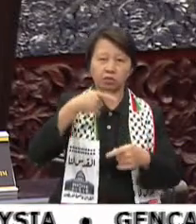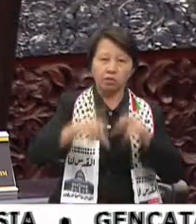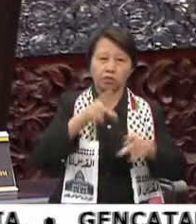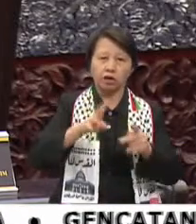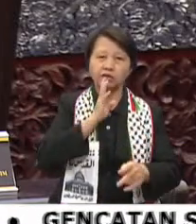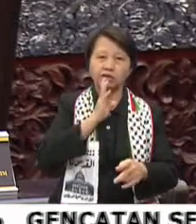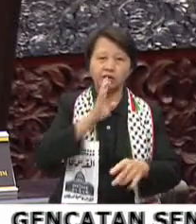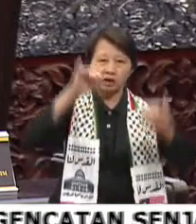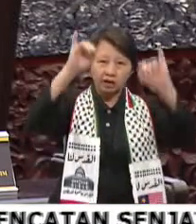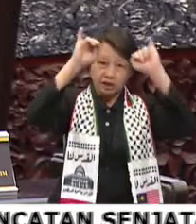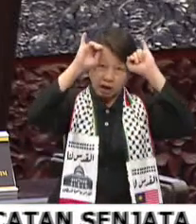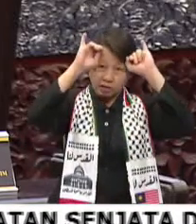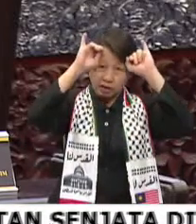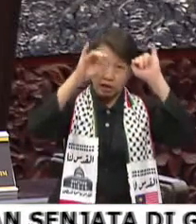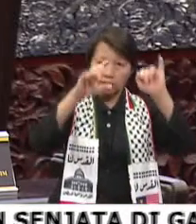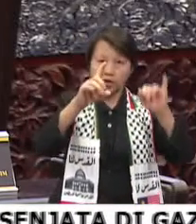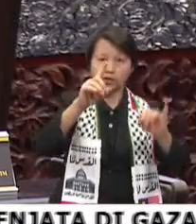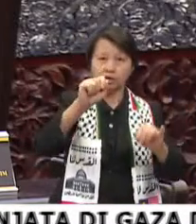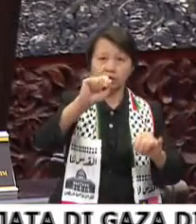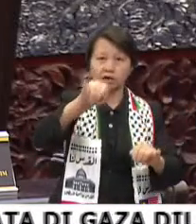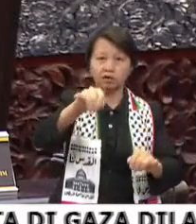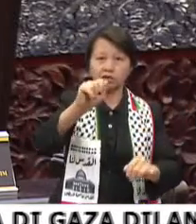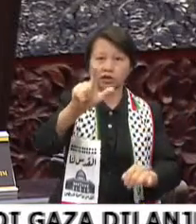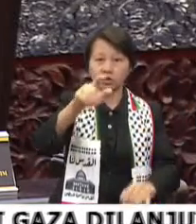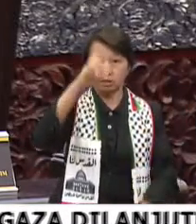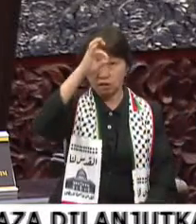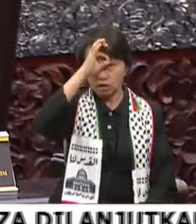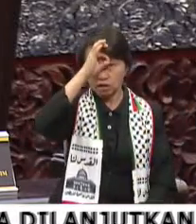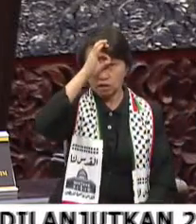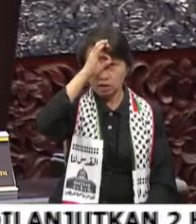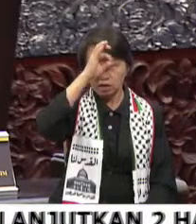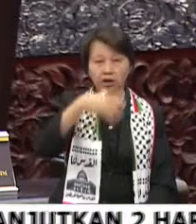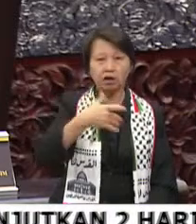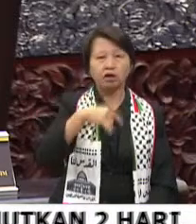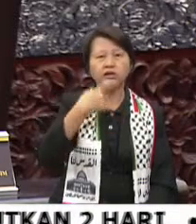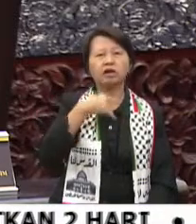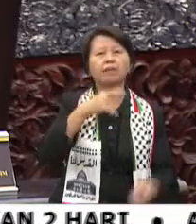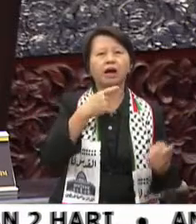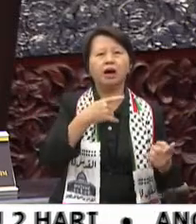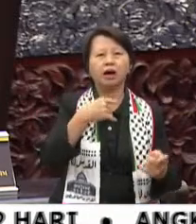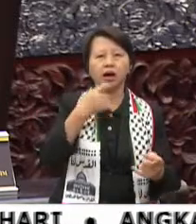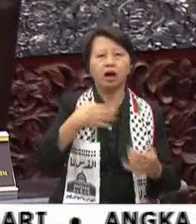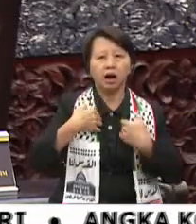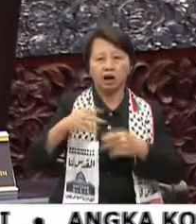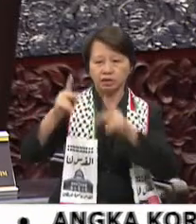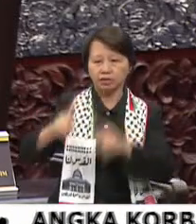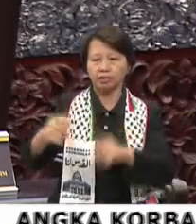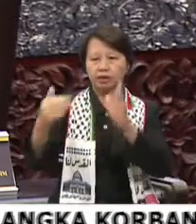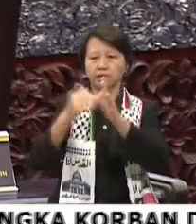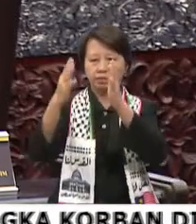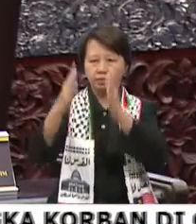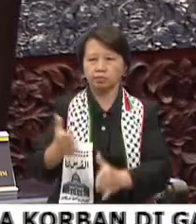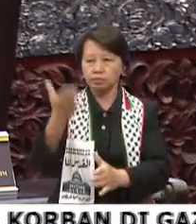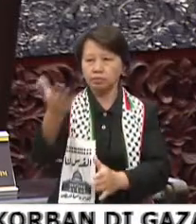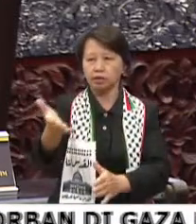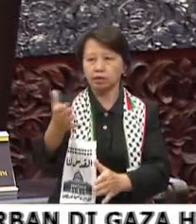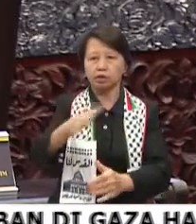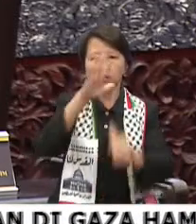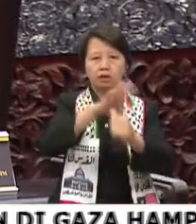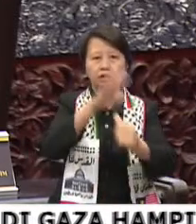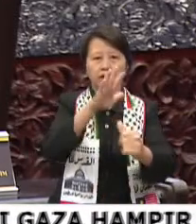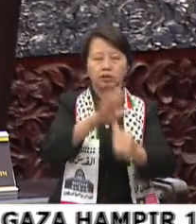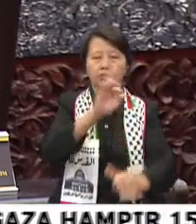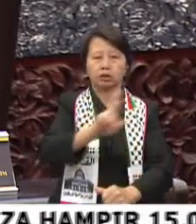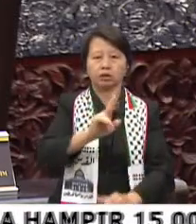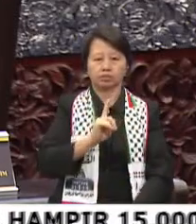kami tak tahu saya tanya berapa orang siapa yang kata Dajal tapi apabila daripada pihak pembangkang yang yang menghina